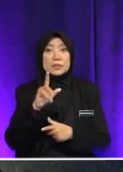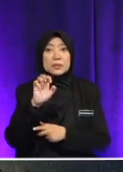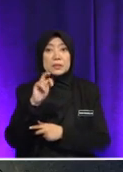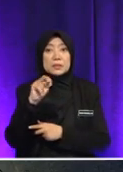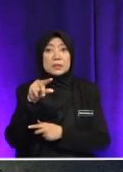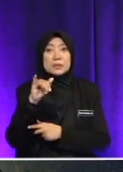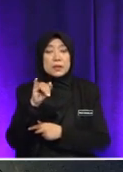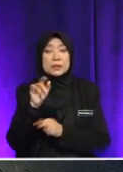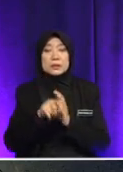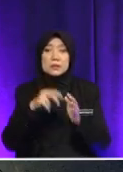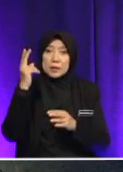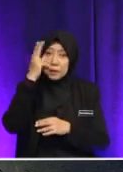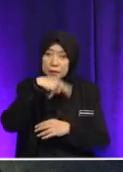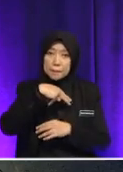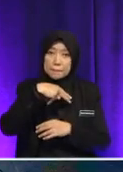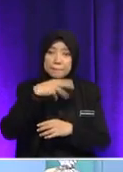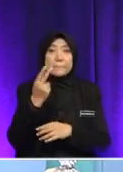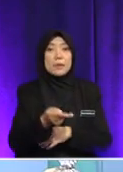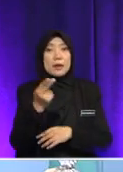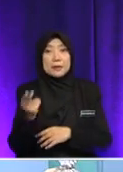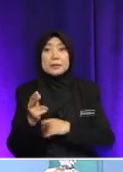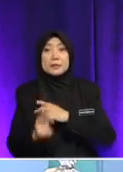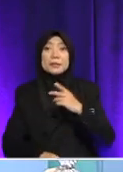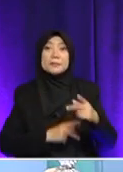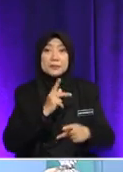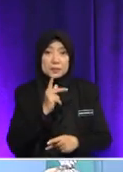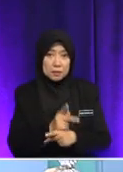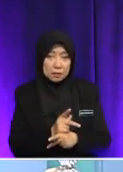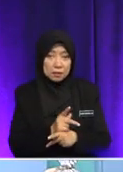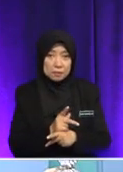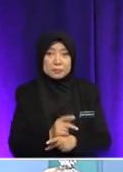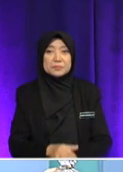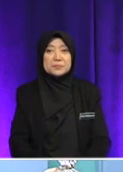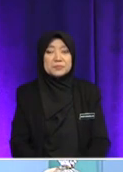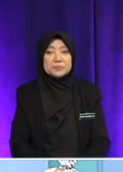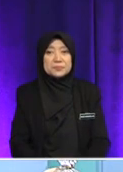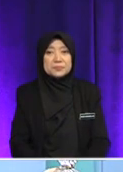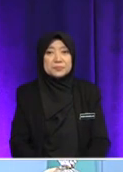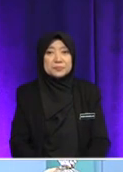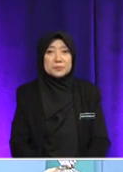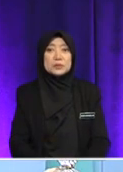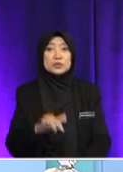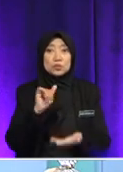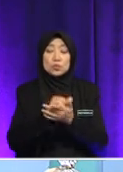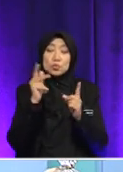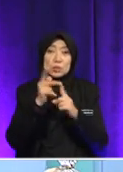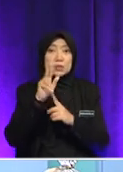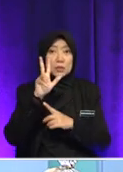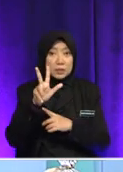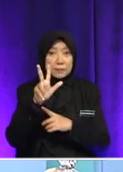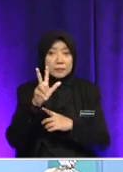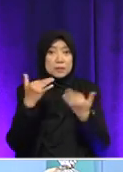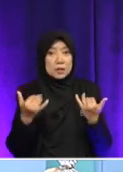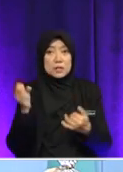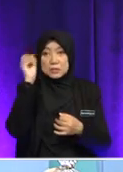tindak balas terhadap bahan kimia oke oke yang ketiga Sekarang kita pergi pada